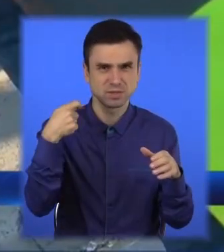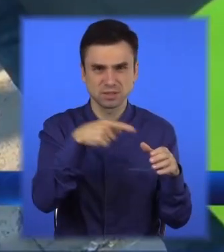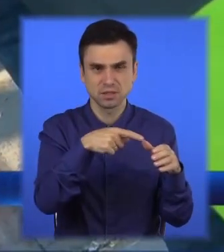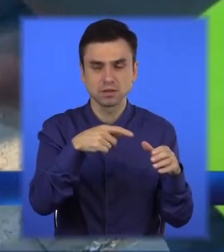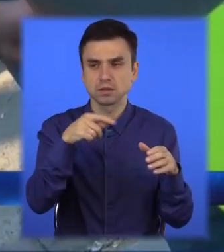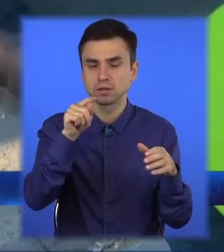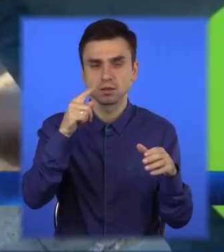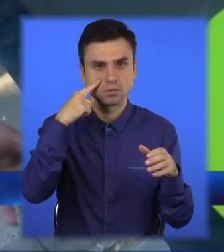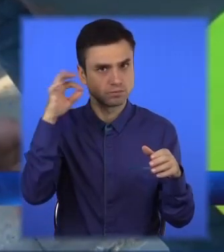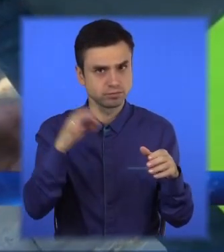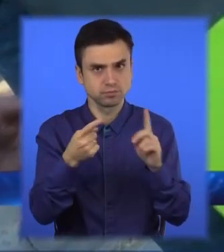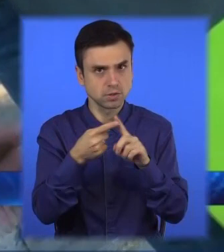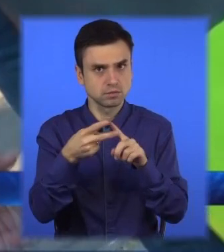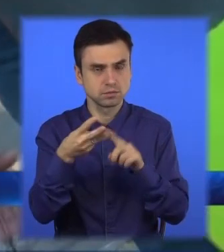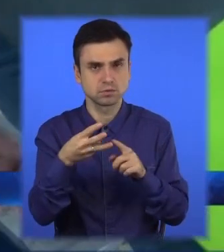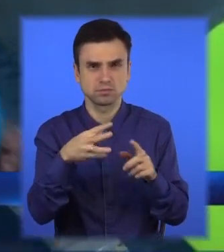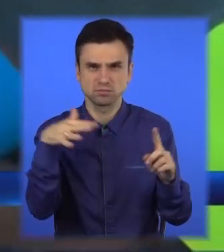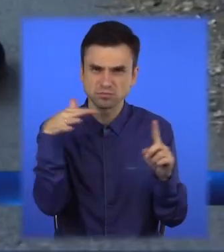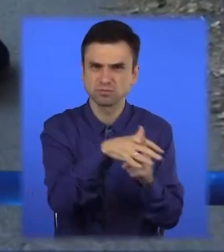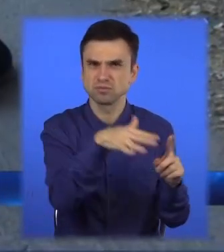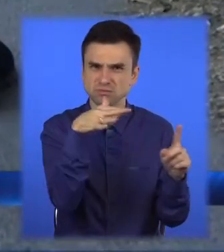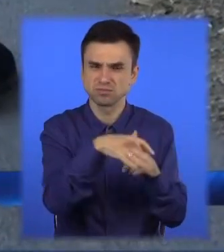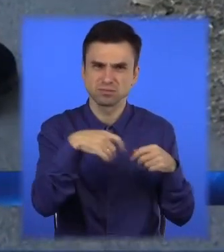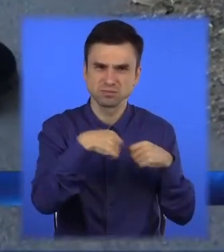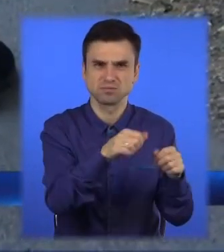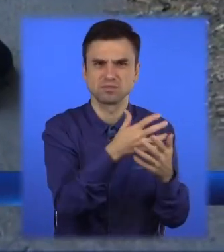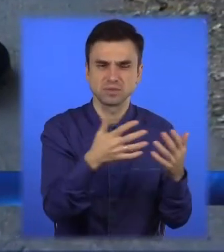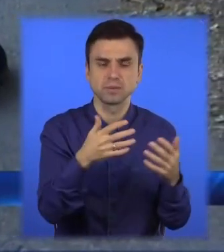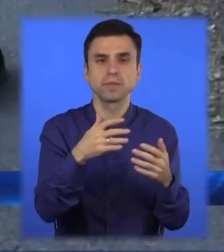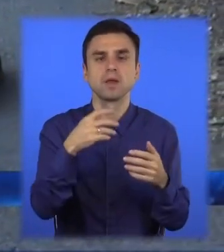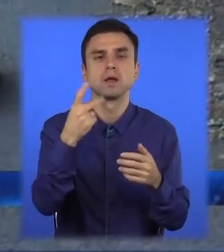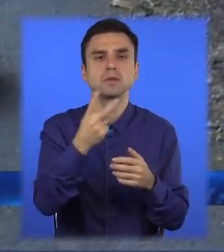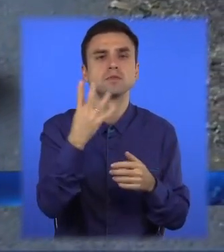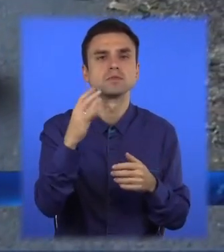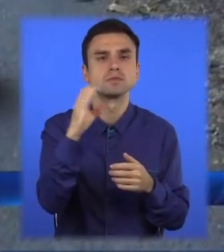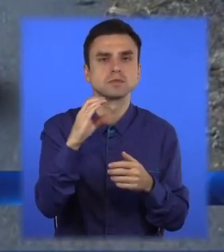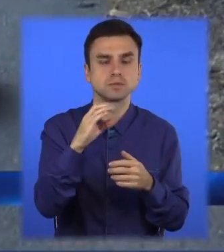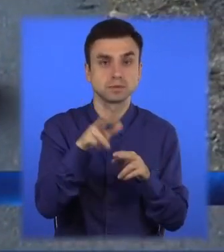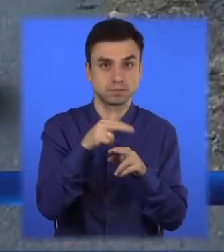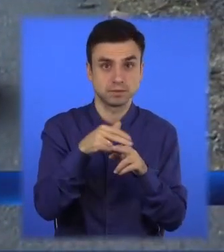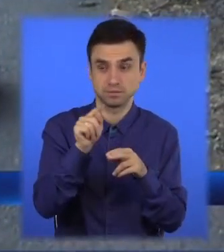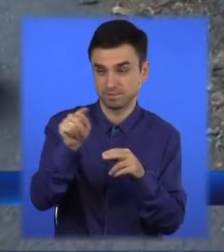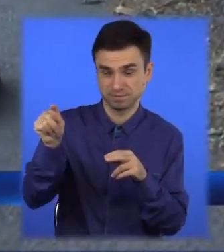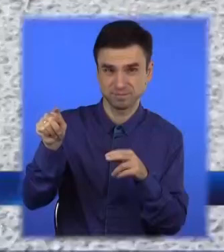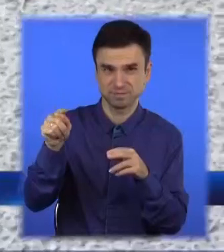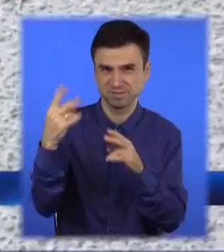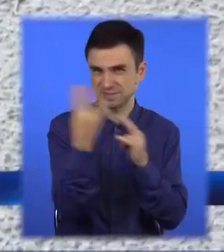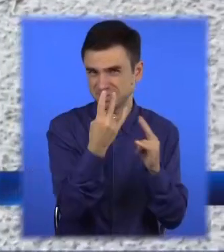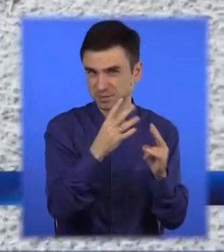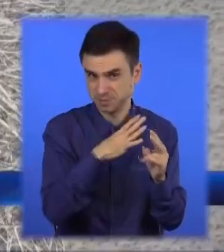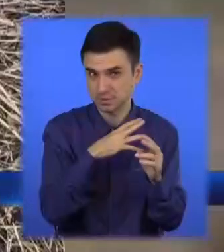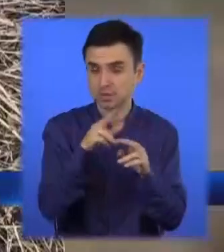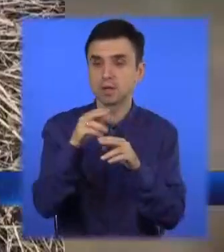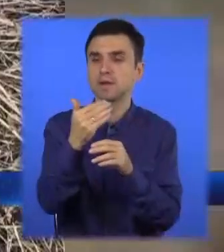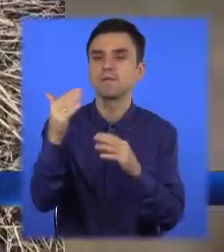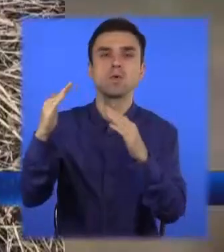напади. Напередодні 24 вересня працівники Криворізького відділу поліції провели у підозрюваних обшуки. Вилучили гранату,